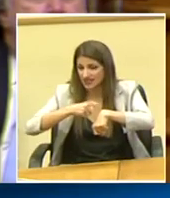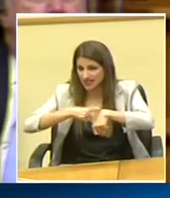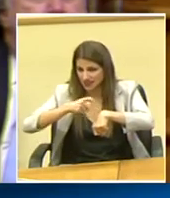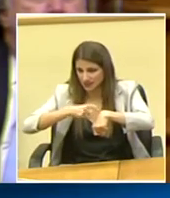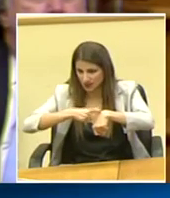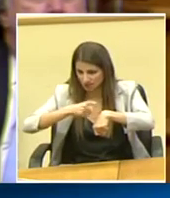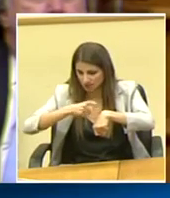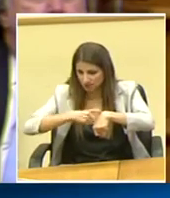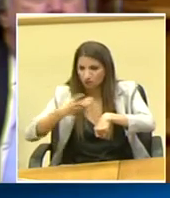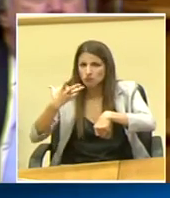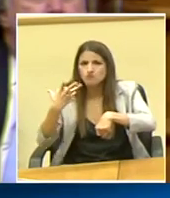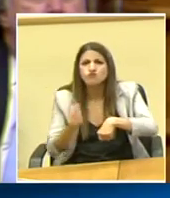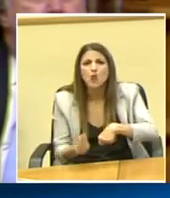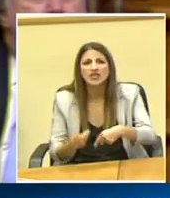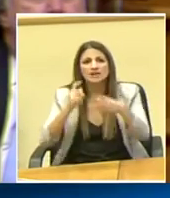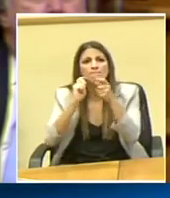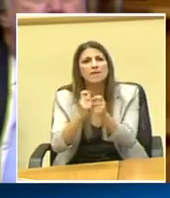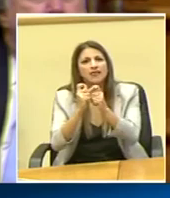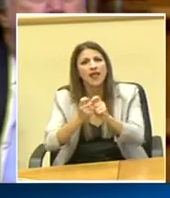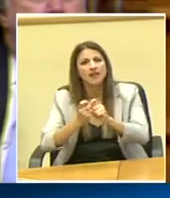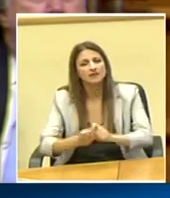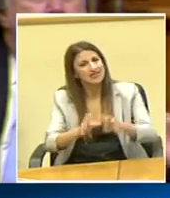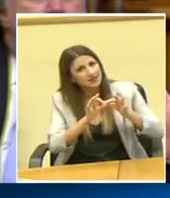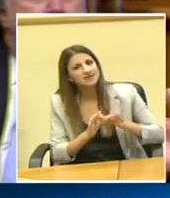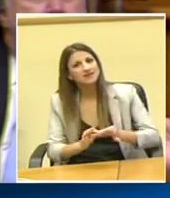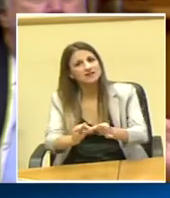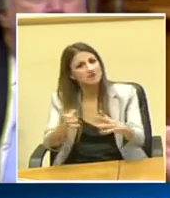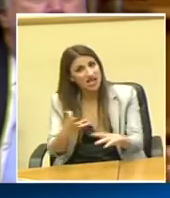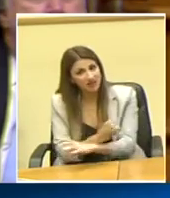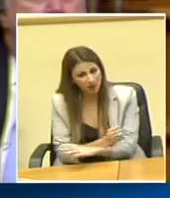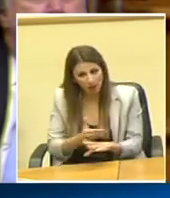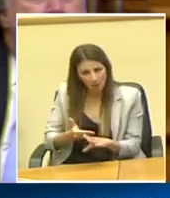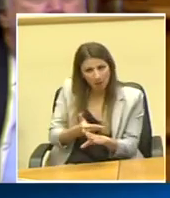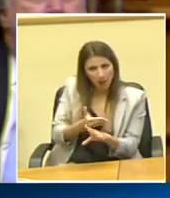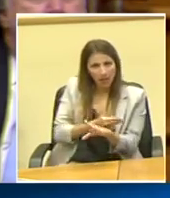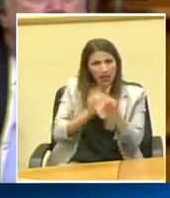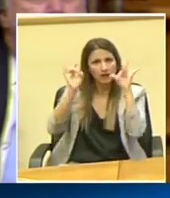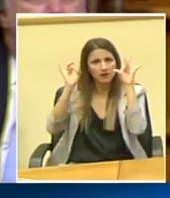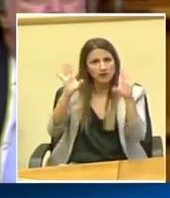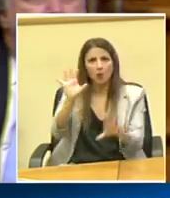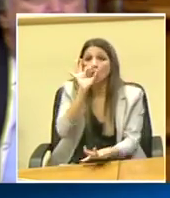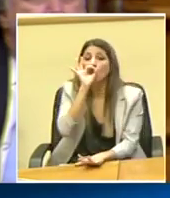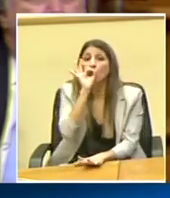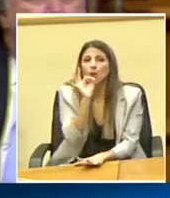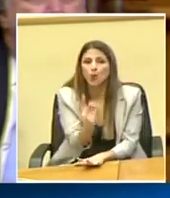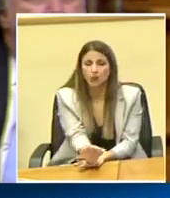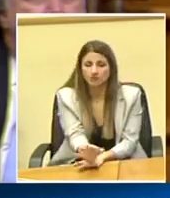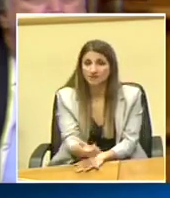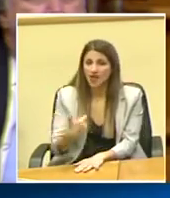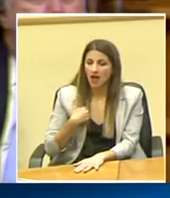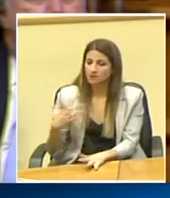σημαντικότατες δομικές μεταρρυθμίσεις έχουν προχωρήσει, που δεν είχαν προχωρήσει ποτέ σε αυτόν τον τόπο, με γενναίες